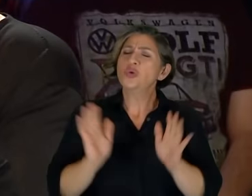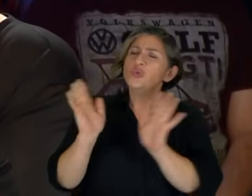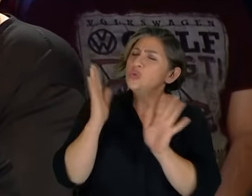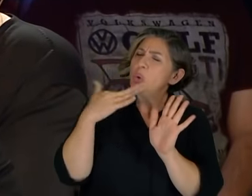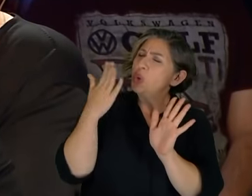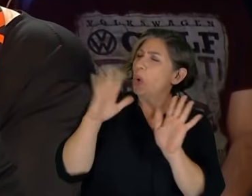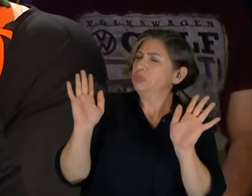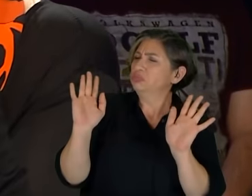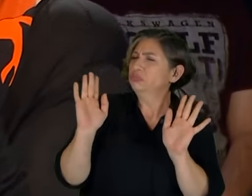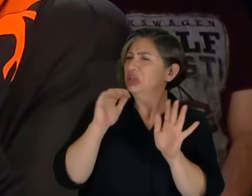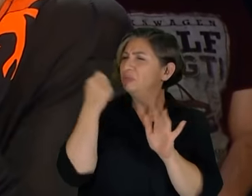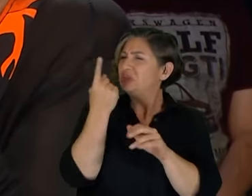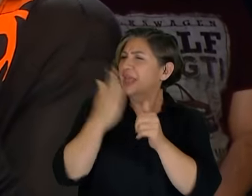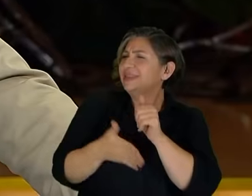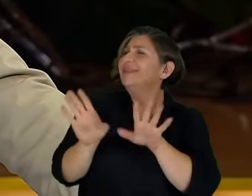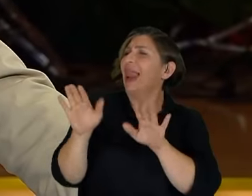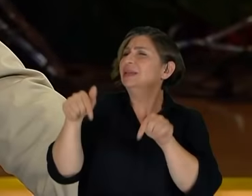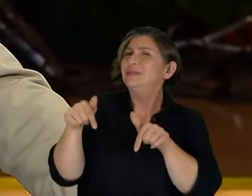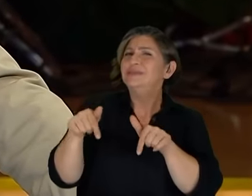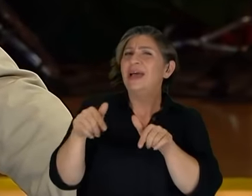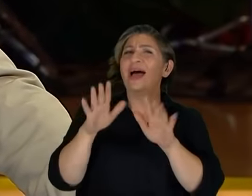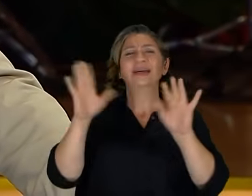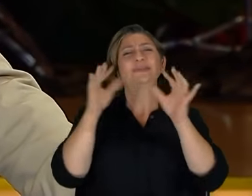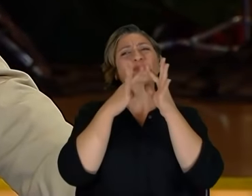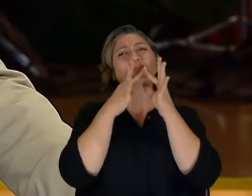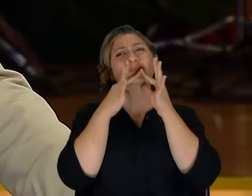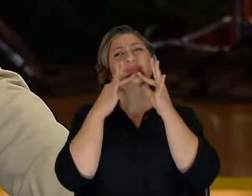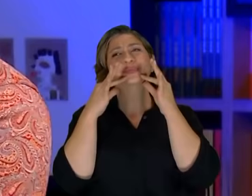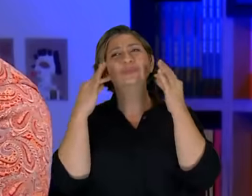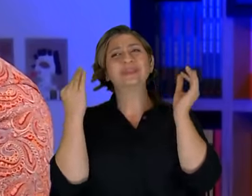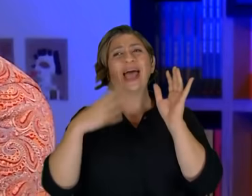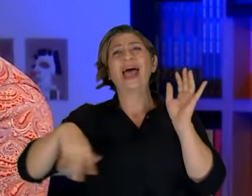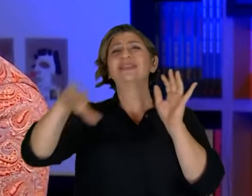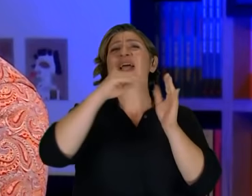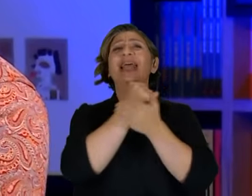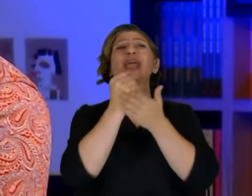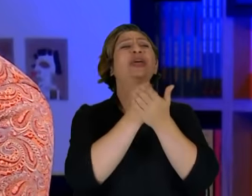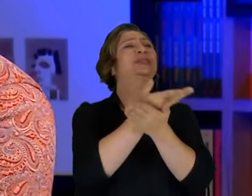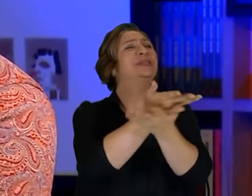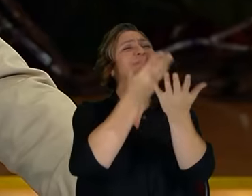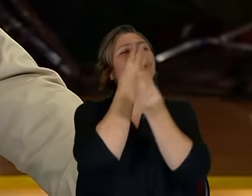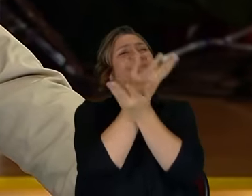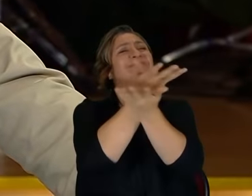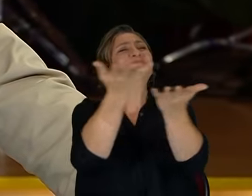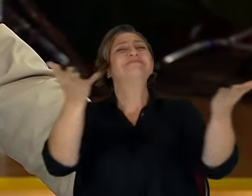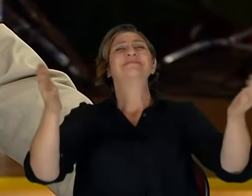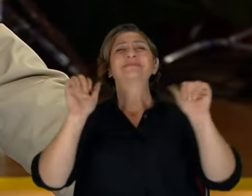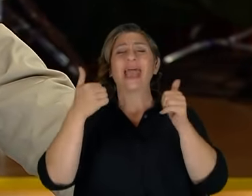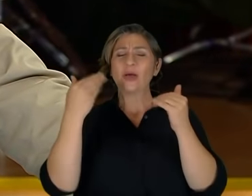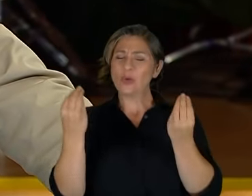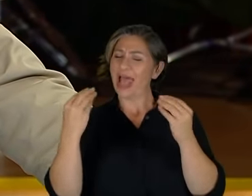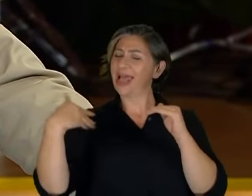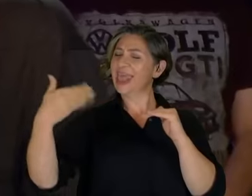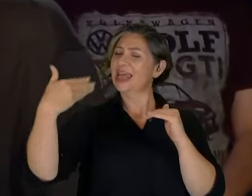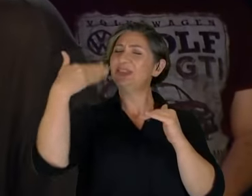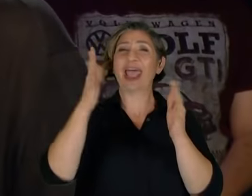öyle şeyler. Olarak. Değil mi? Hiçbir şey yasaklanmıyor. Dert üstü, murad üstü. Her tarafı yemyeşil. Ama şöyle söyleyeyim. Güzel bir geleceğe